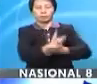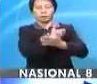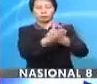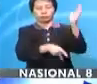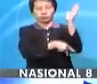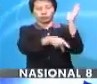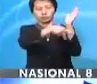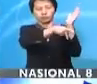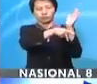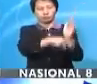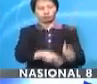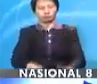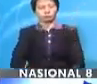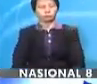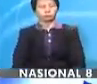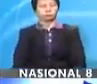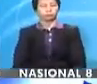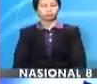Parlimen.